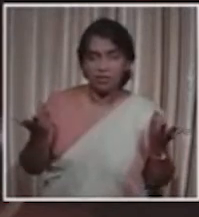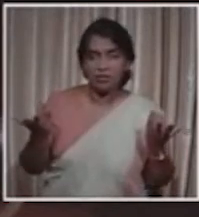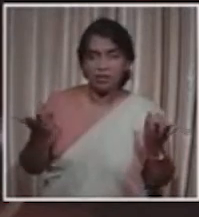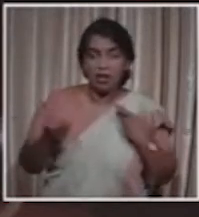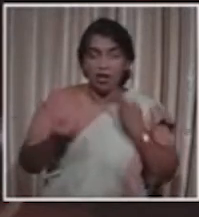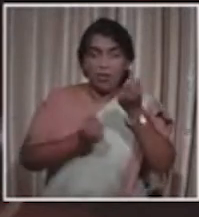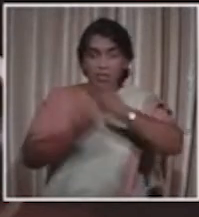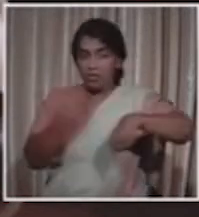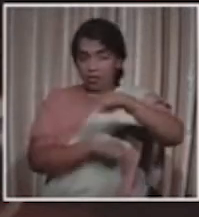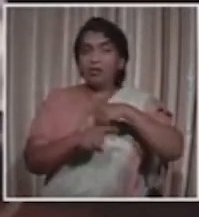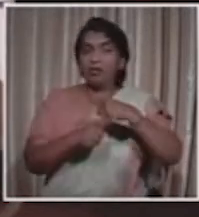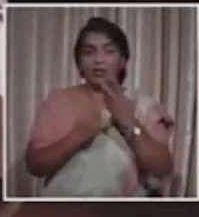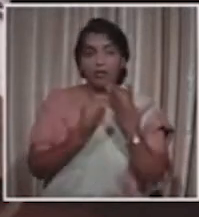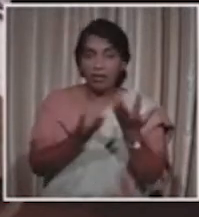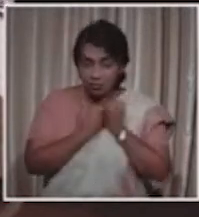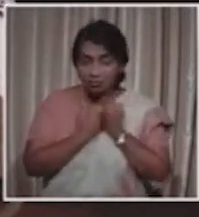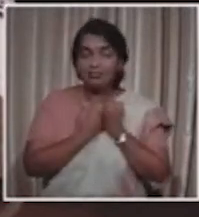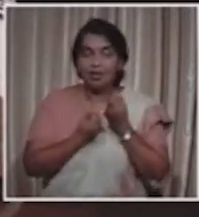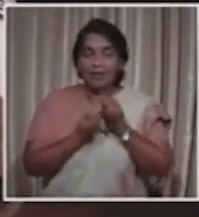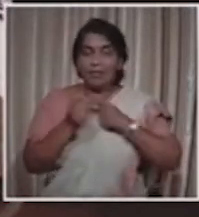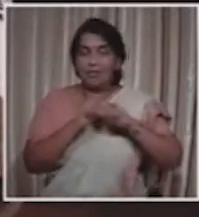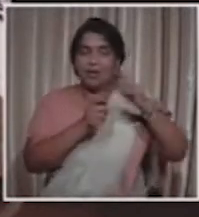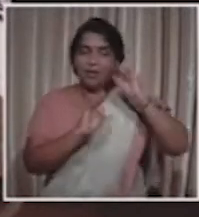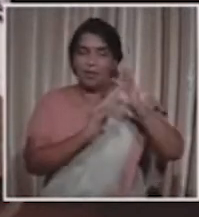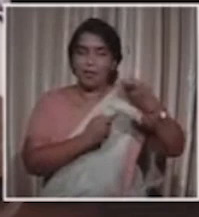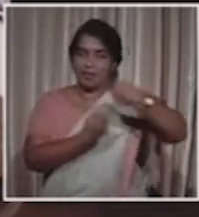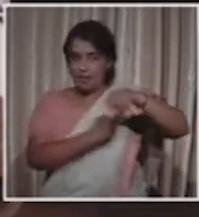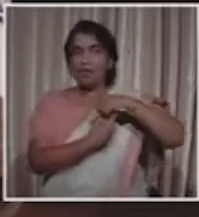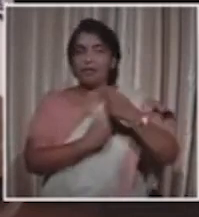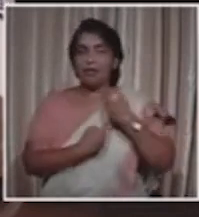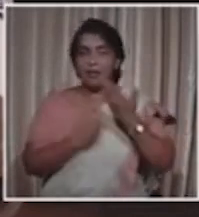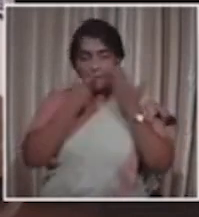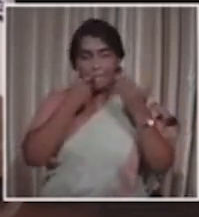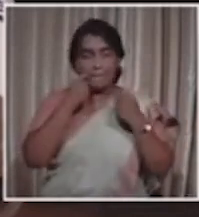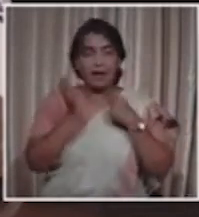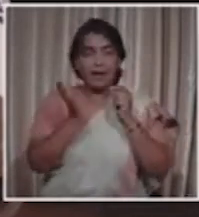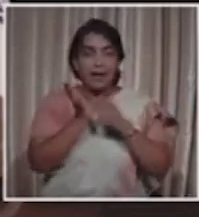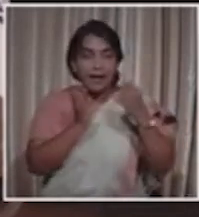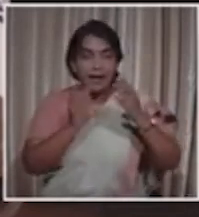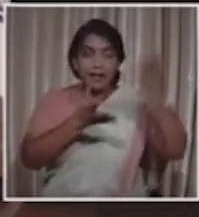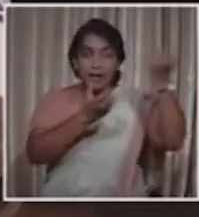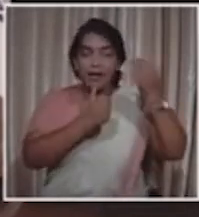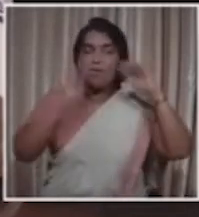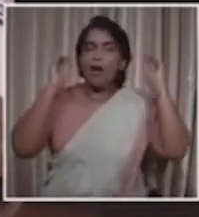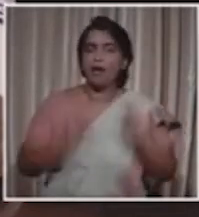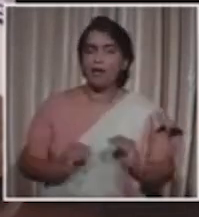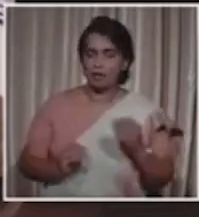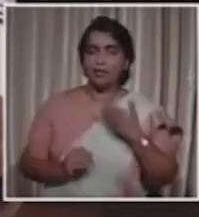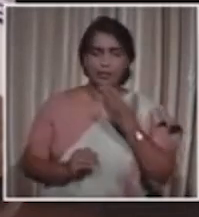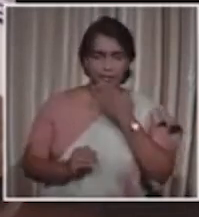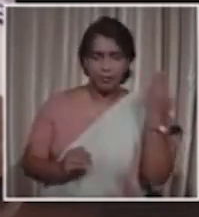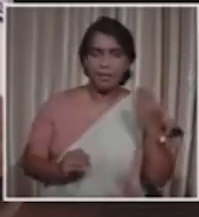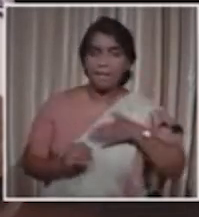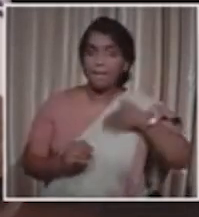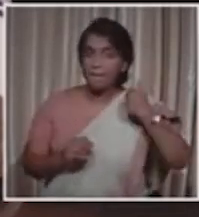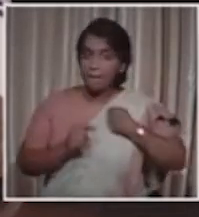රීෆයිනන්ස් ලෝන්ස් ලැබුණා නම් අපිට පුළුවන් ණය සේවාකරණය කරන්න කැපිටල් එක